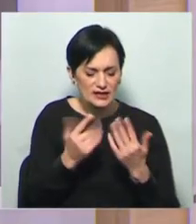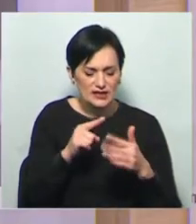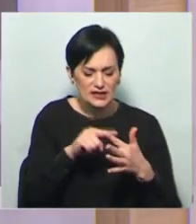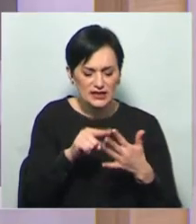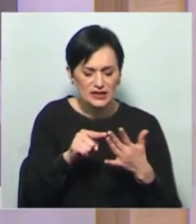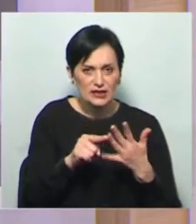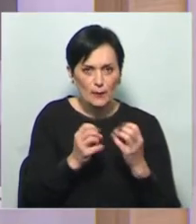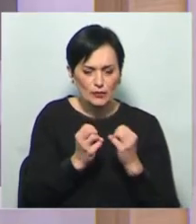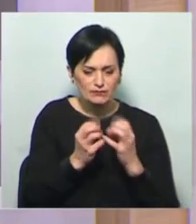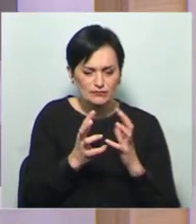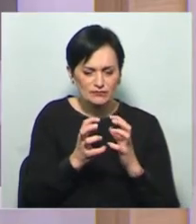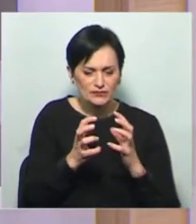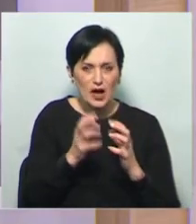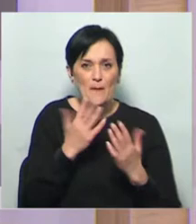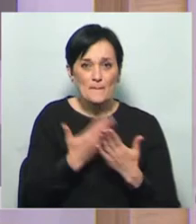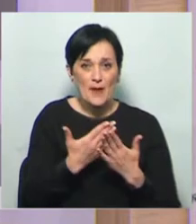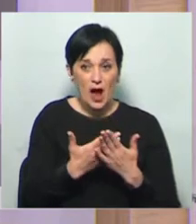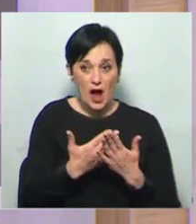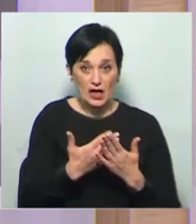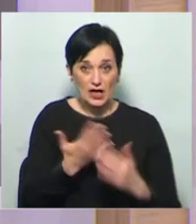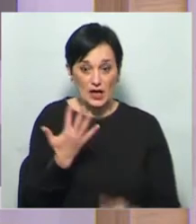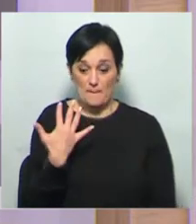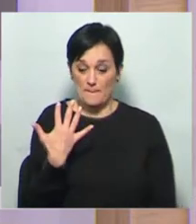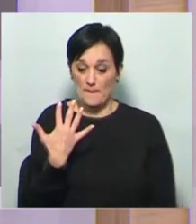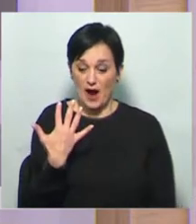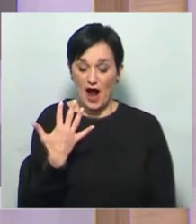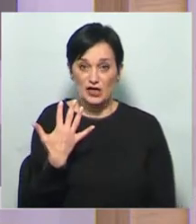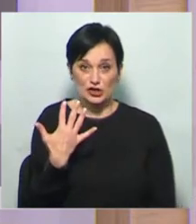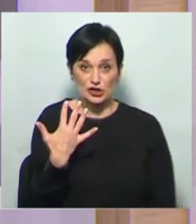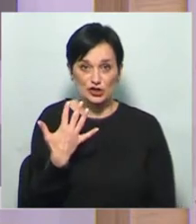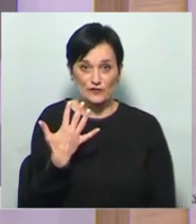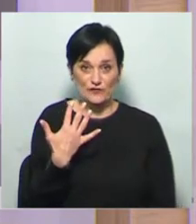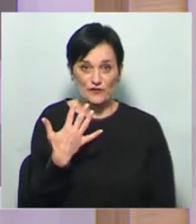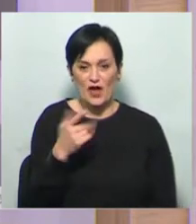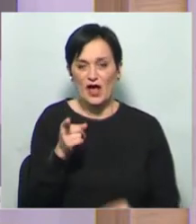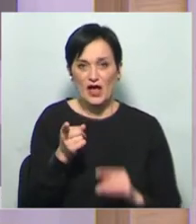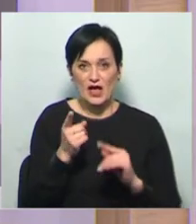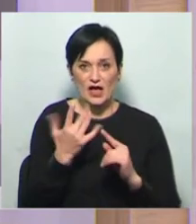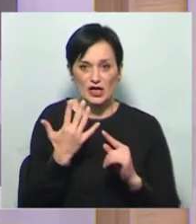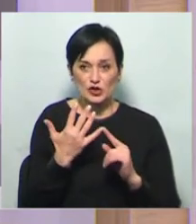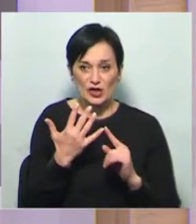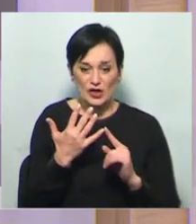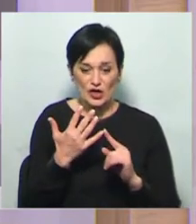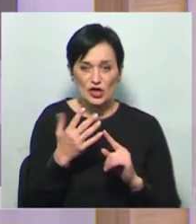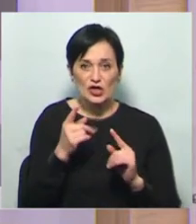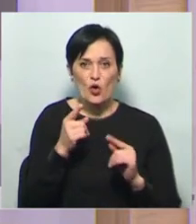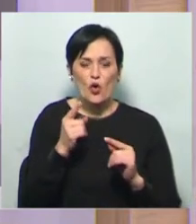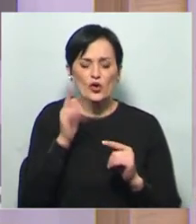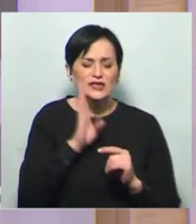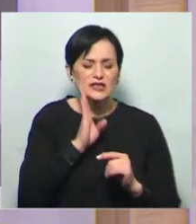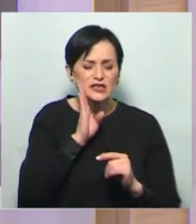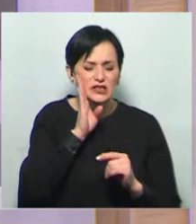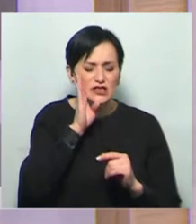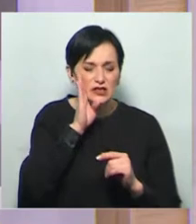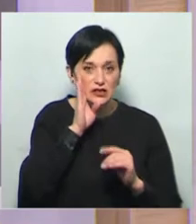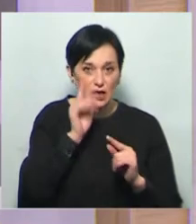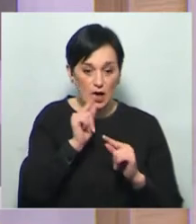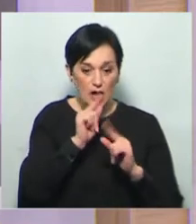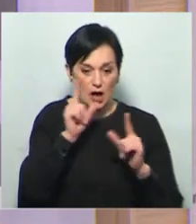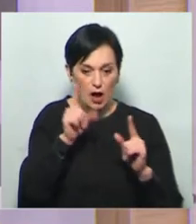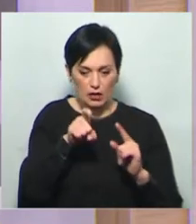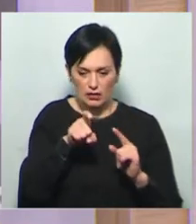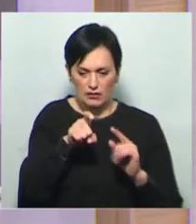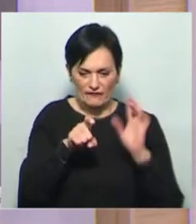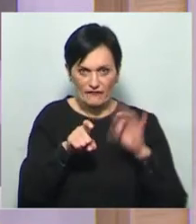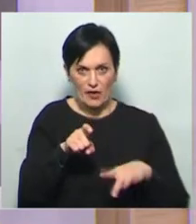თითები. აი მაგალითად მარჯვენა ხელის არა თიც ნეკის შემდეგი თითი როა დილას რო გავიღუძებ, რჩება